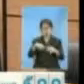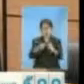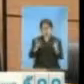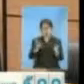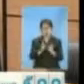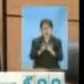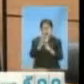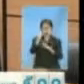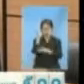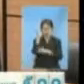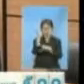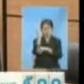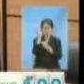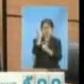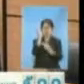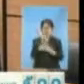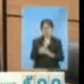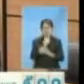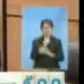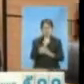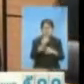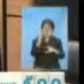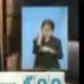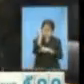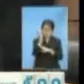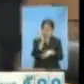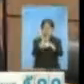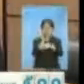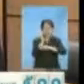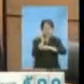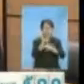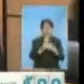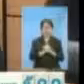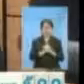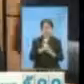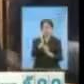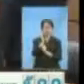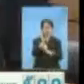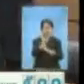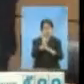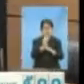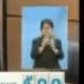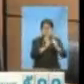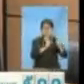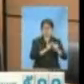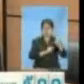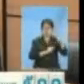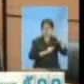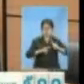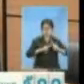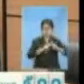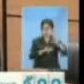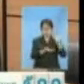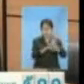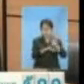ก็ตนะครับพังงากระบี่เอกชนนี่เขาลงทุนนะครับตล